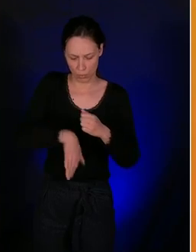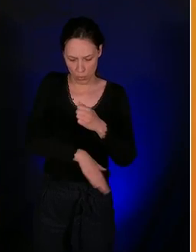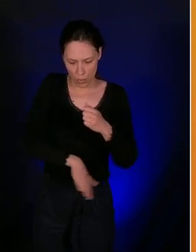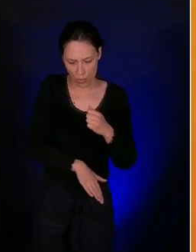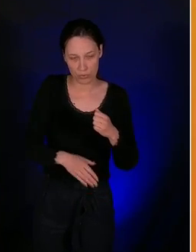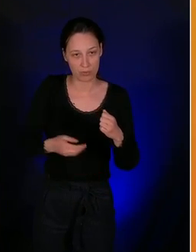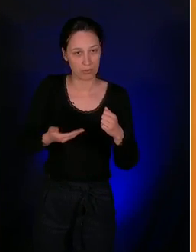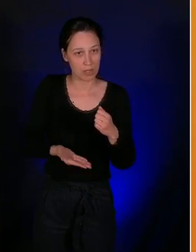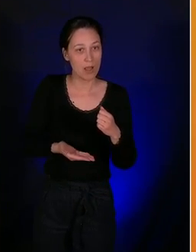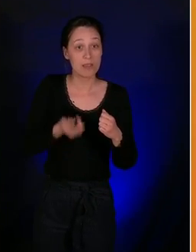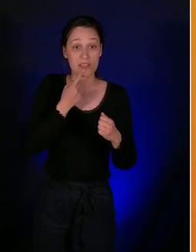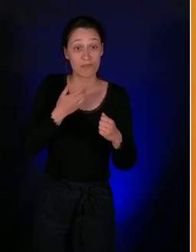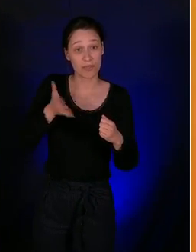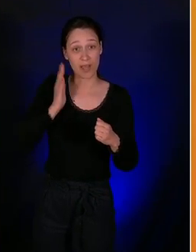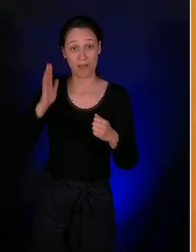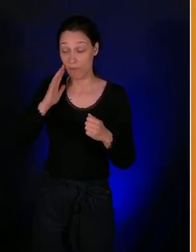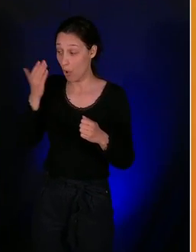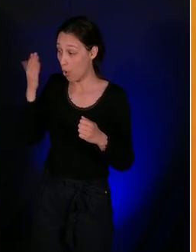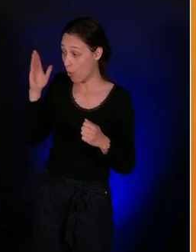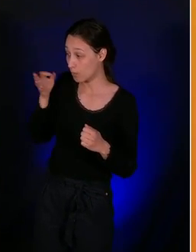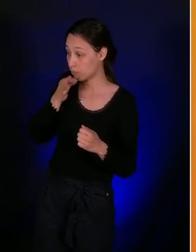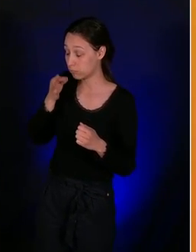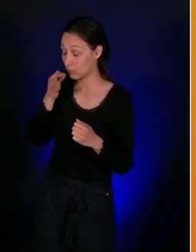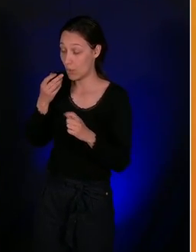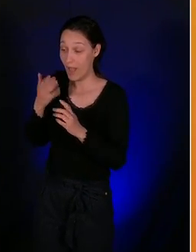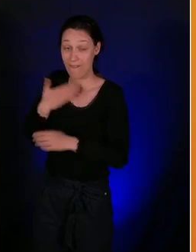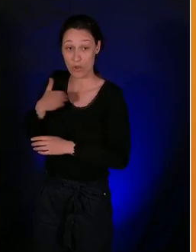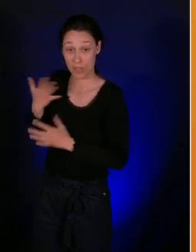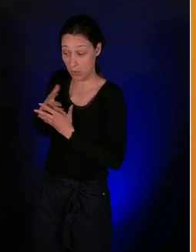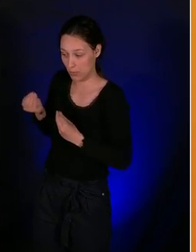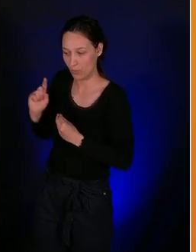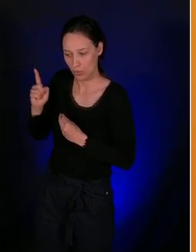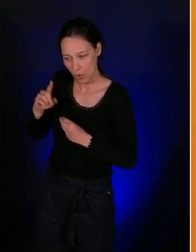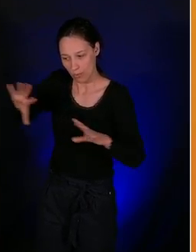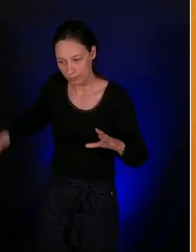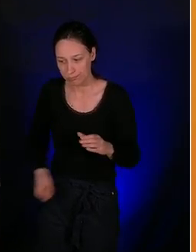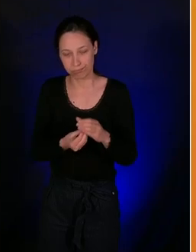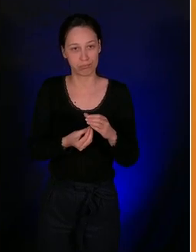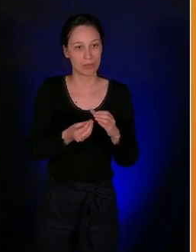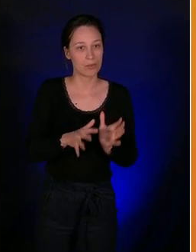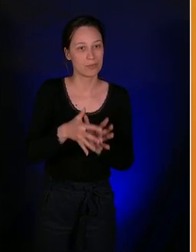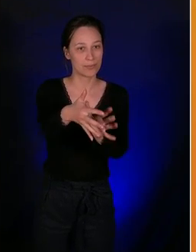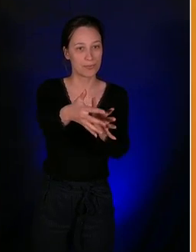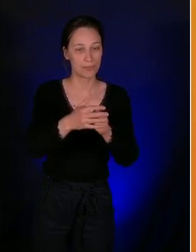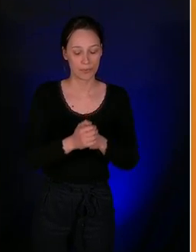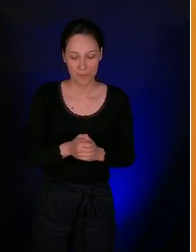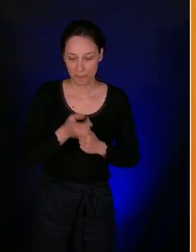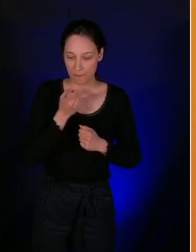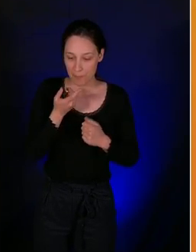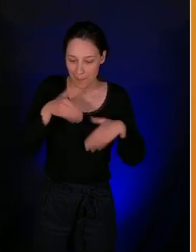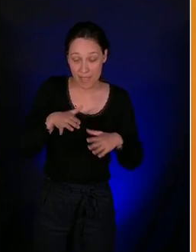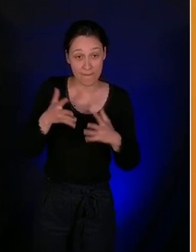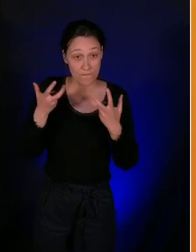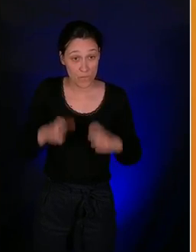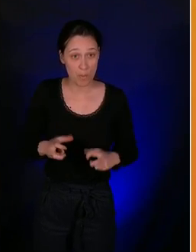organisations et acquis existants, mais de garantir que ceux-ci ne peuvent plus servir à mettre en concurrence les salariés pour satisfaire